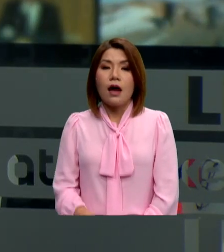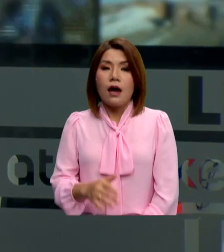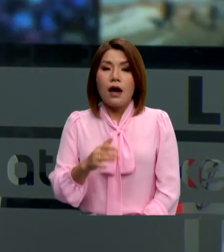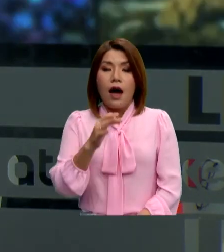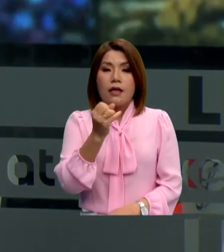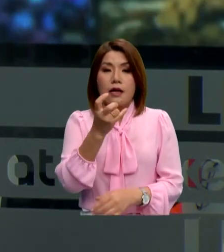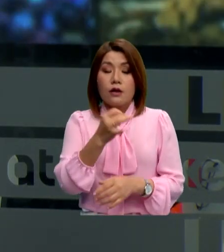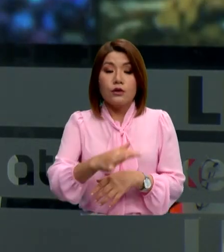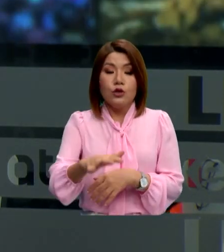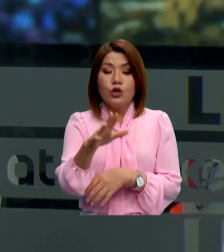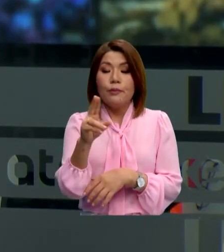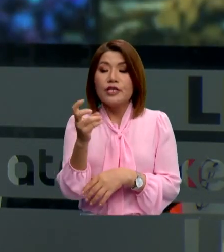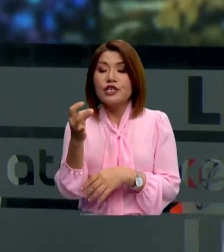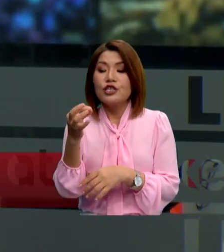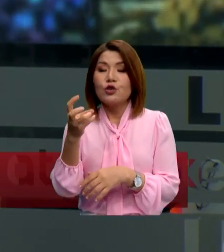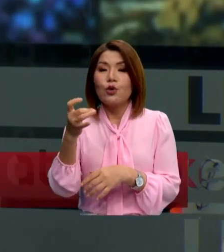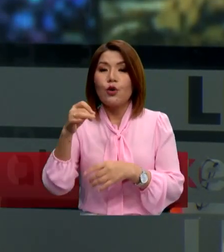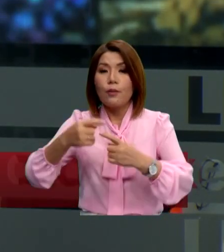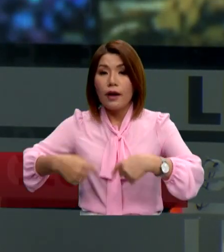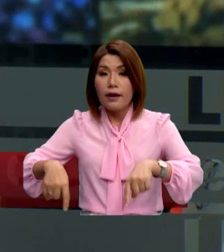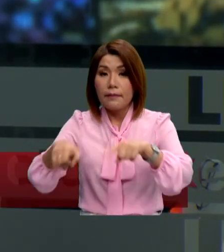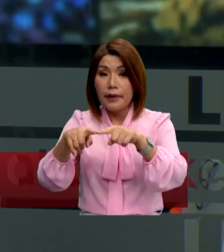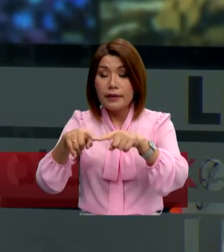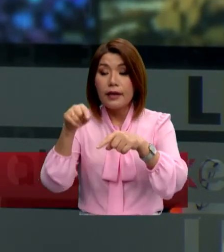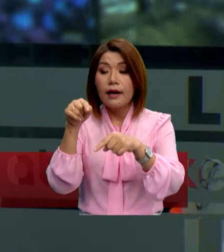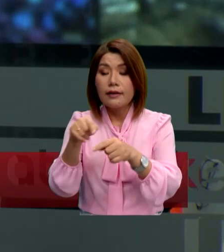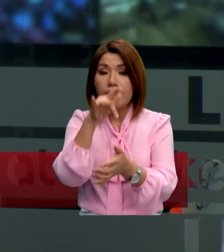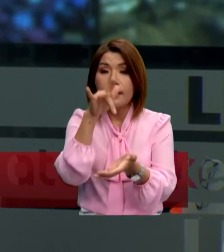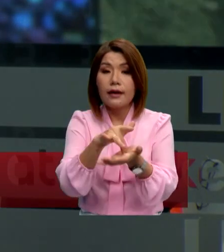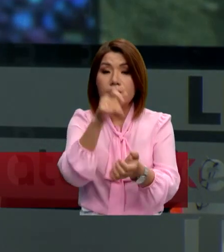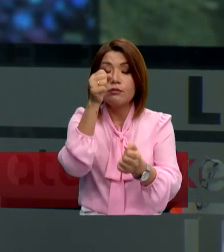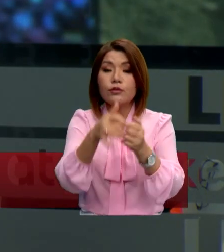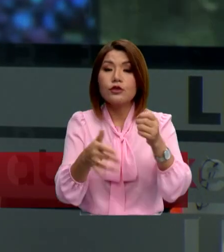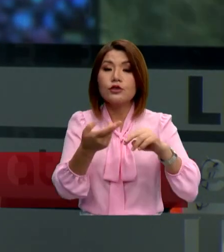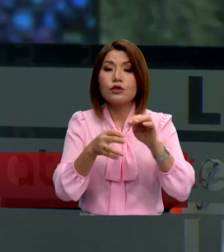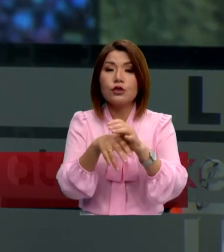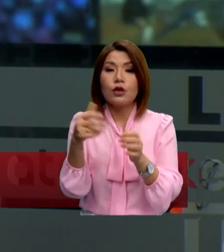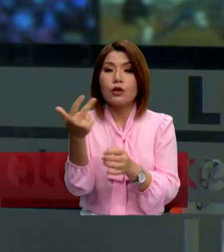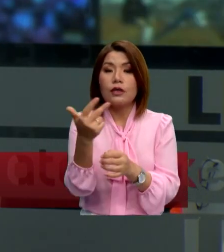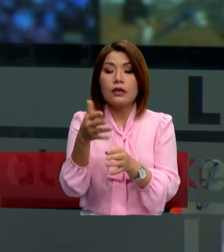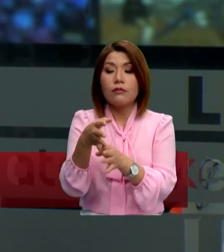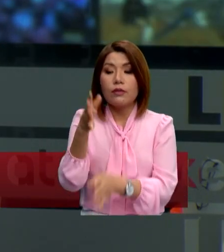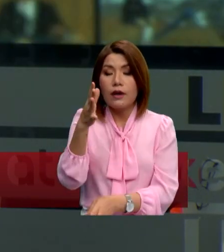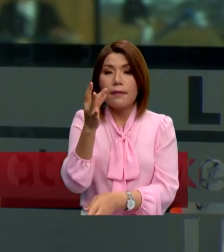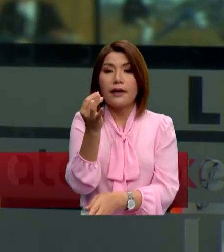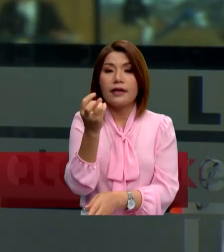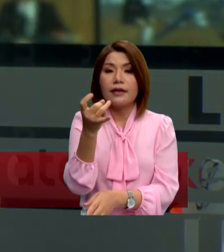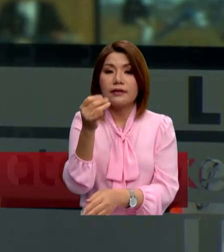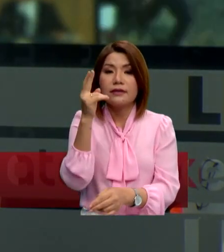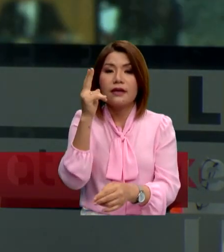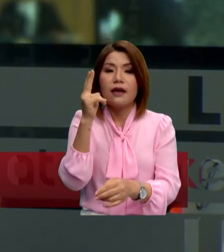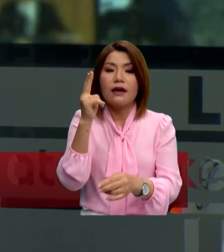Al Атыраудағы PGS Group Construction мердігер компаниясы қала ортасындағы 3 бірдей тұрғын үйдің модернизациясын аяқсыз